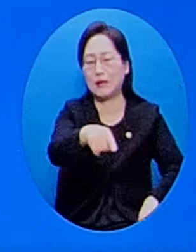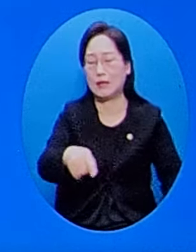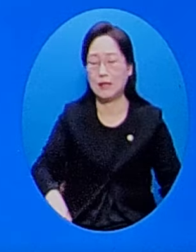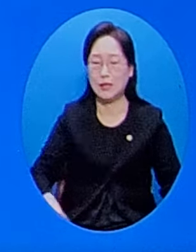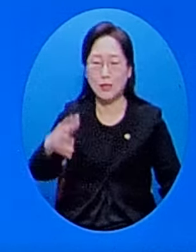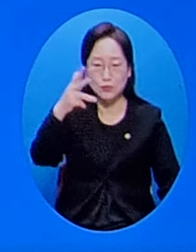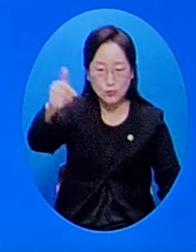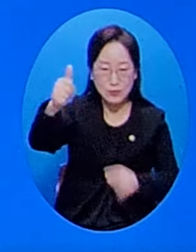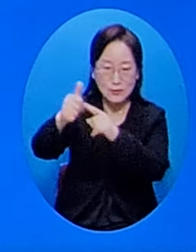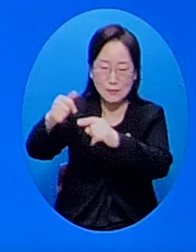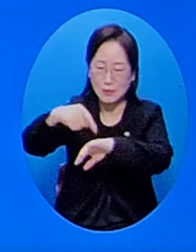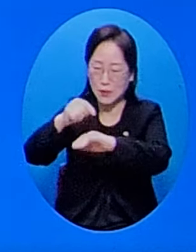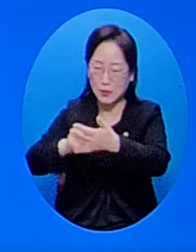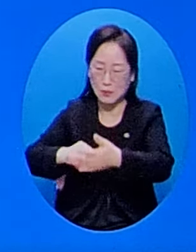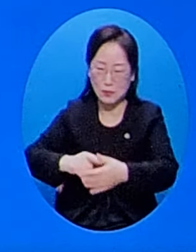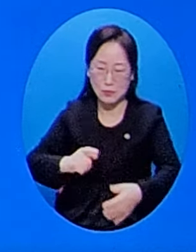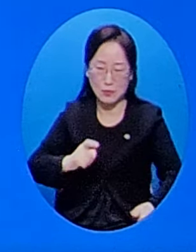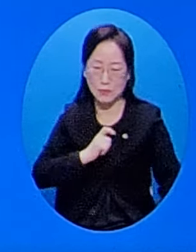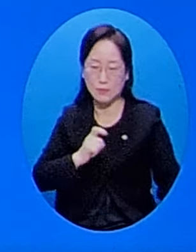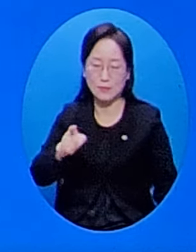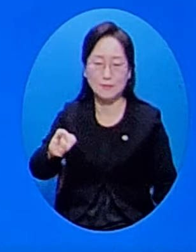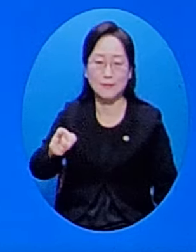사람이고 주인은